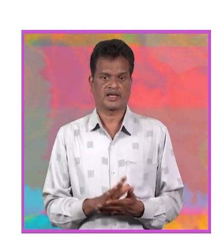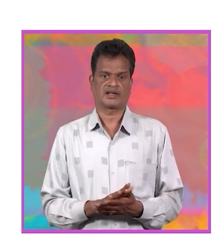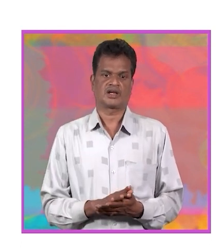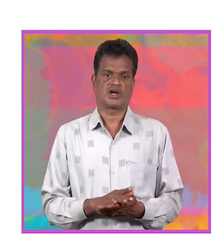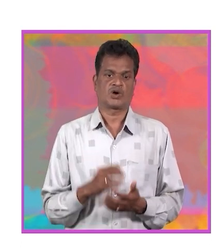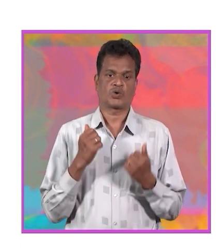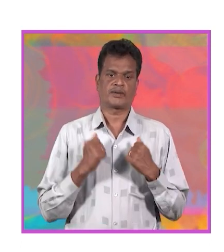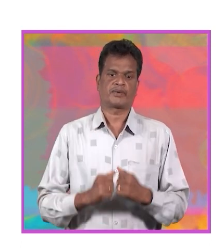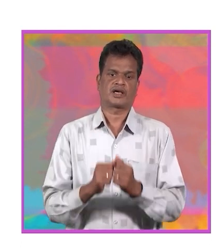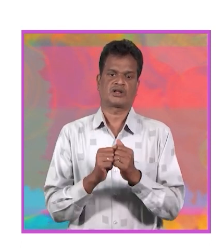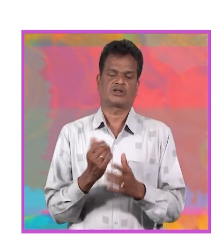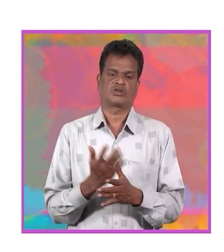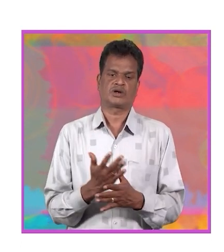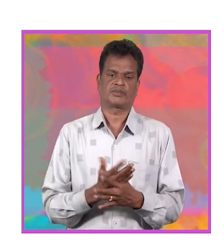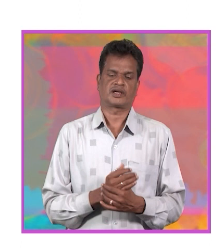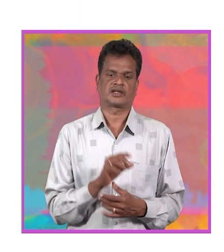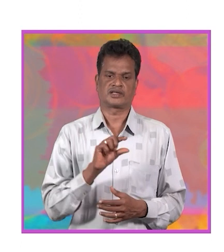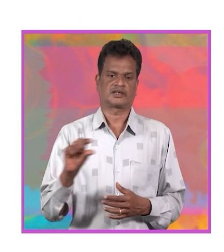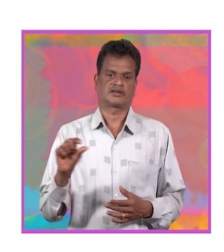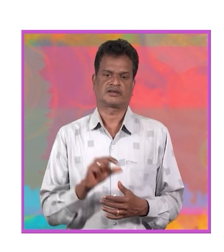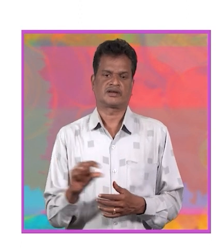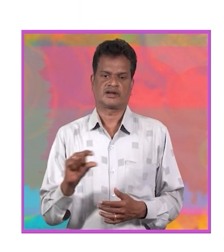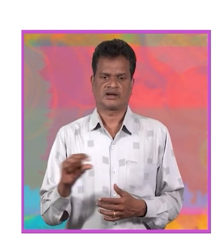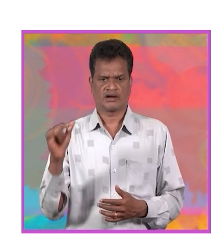குணப்பெயர், தொழில் பெயர் அப்படின்னு சொல்லிட்டு ஆறு